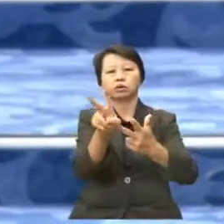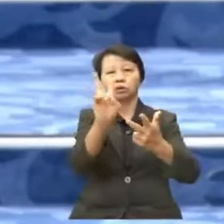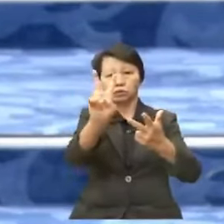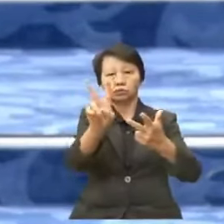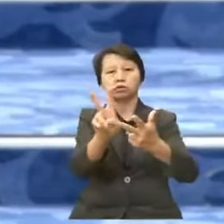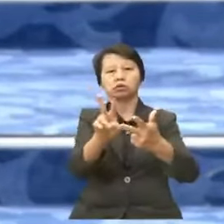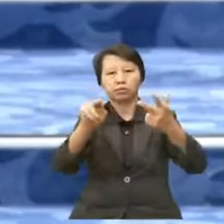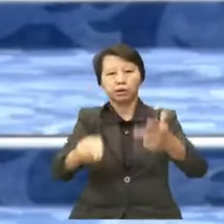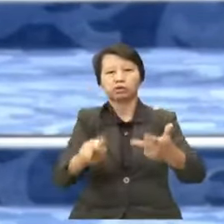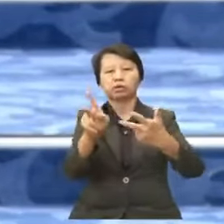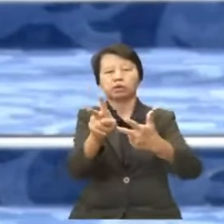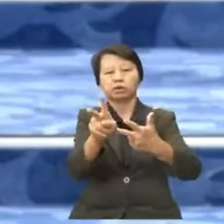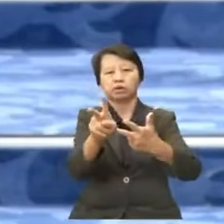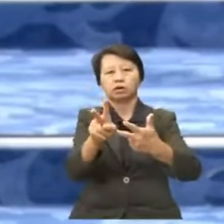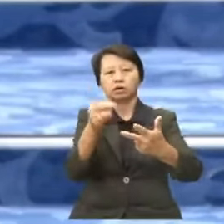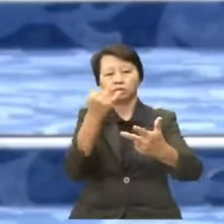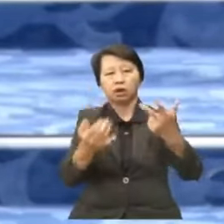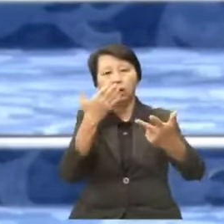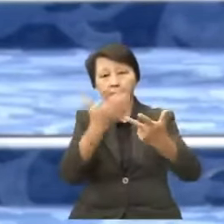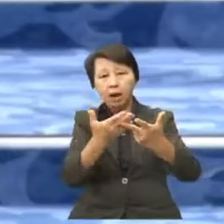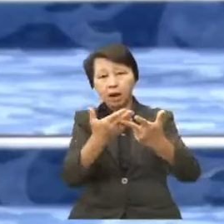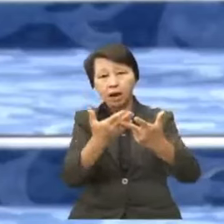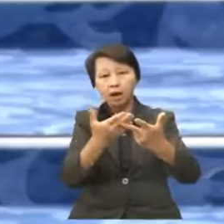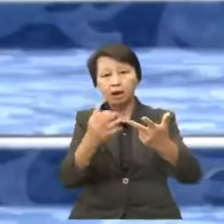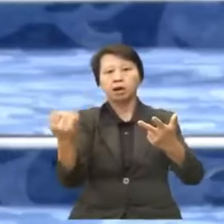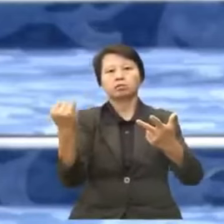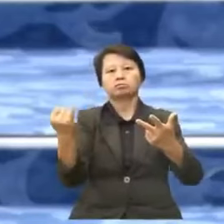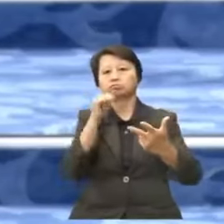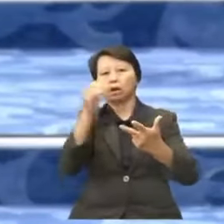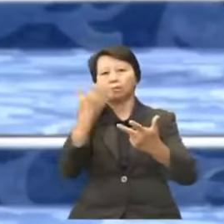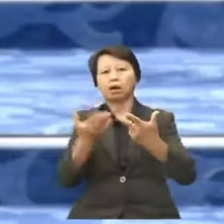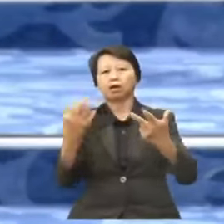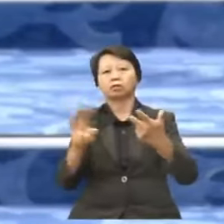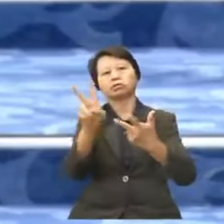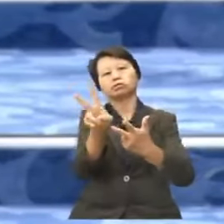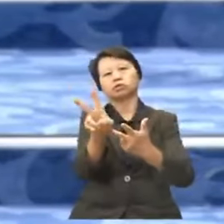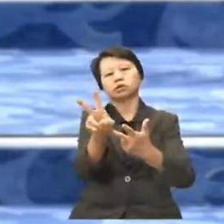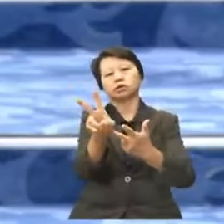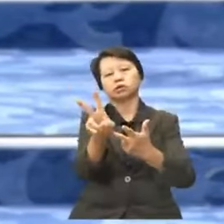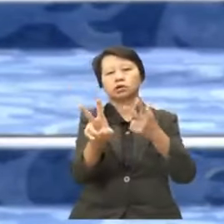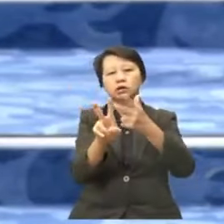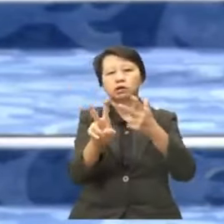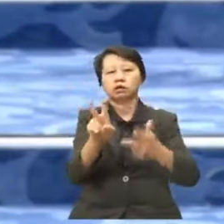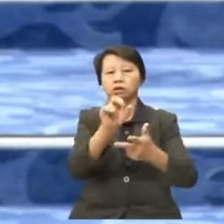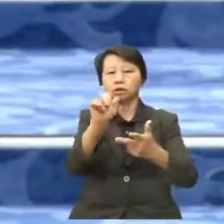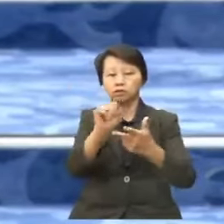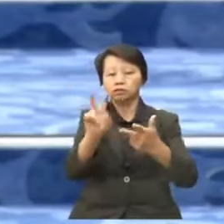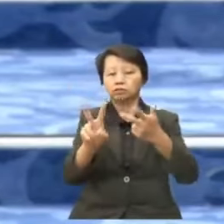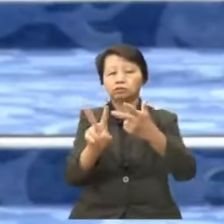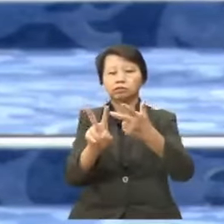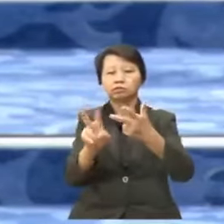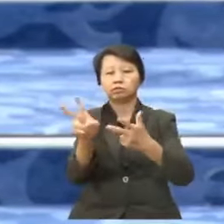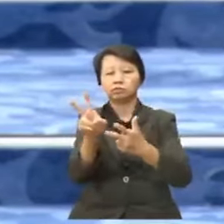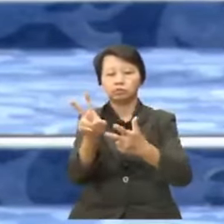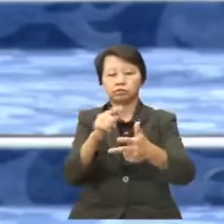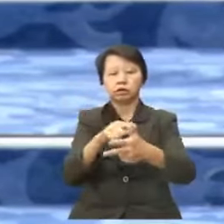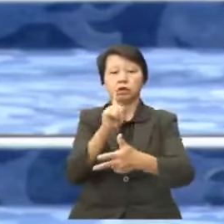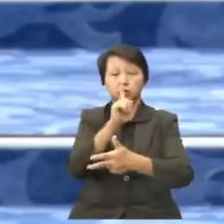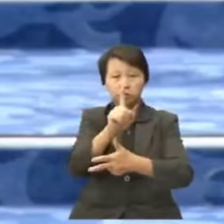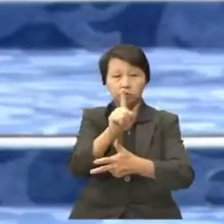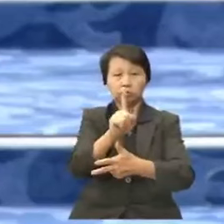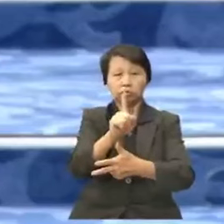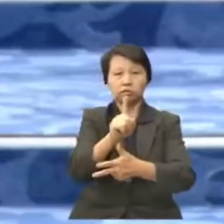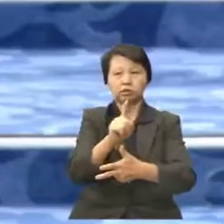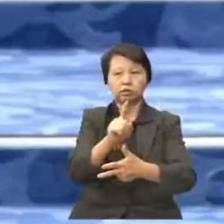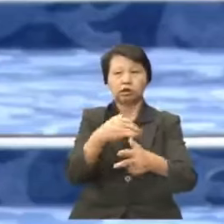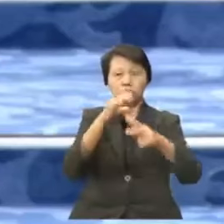manusia pengakhiran yang baik atau pengakhiran yang tidak baik dua a sebab itu dia yang bergelam muslim dalam dunia